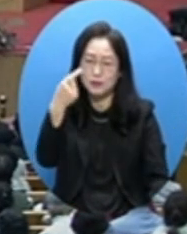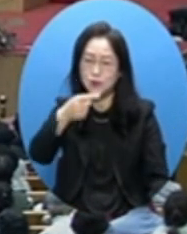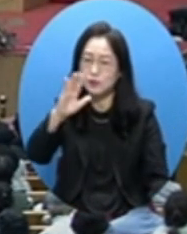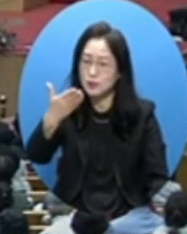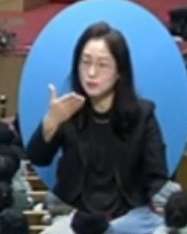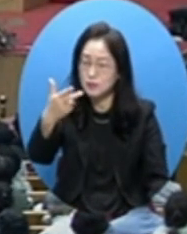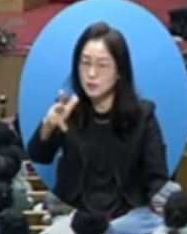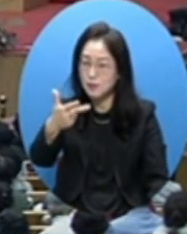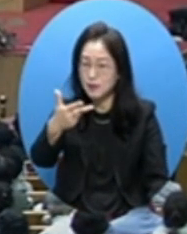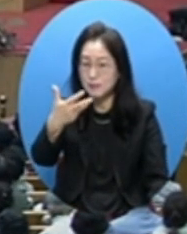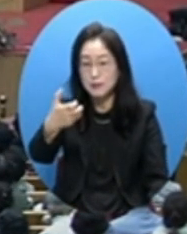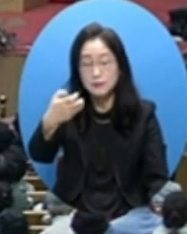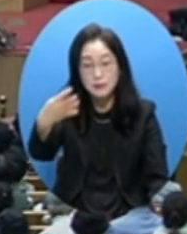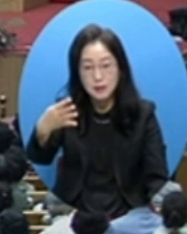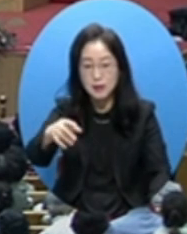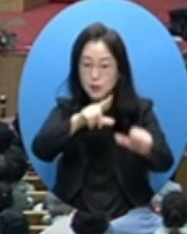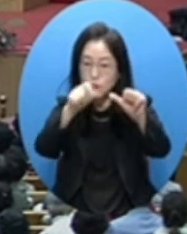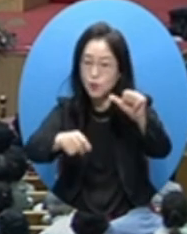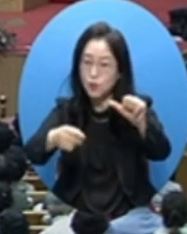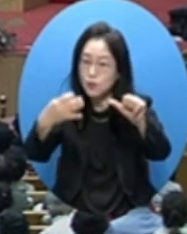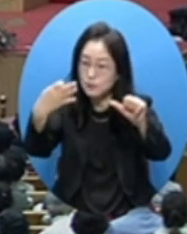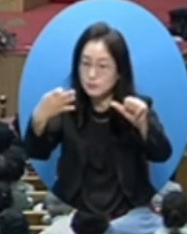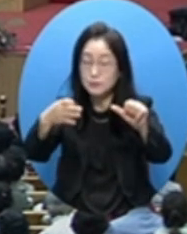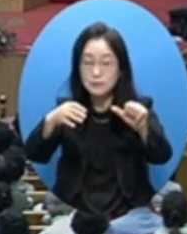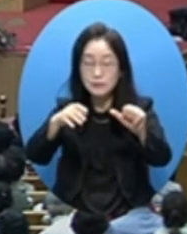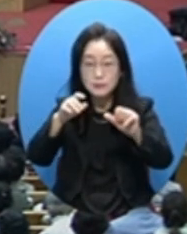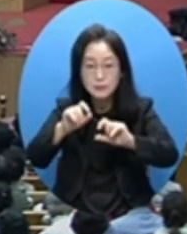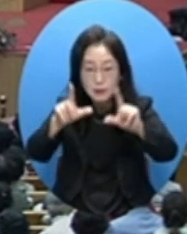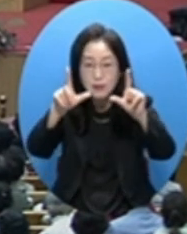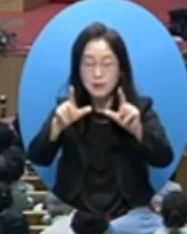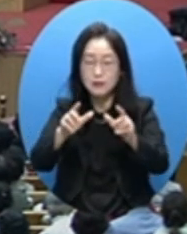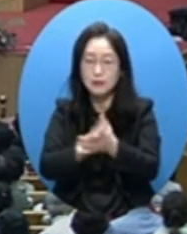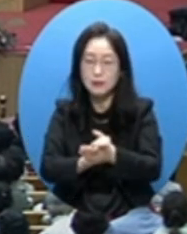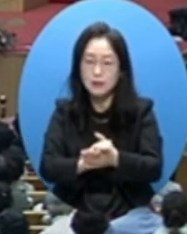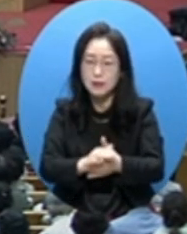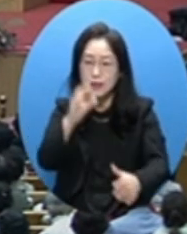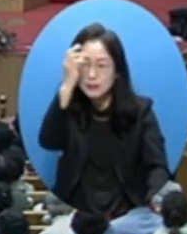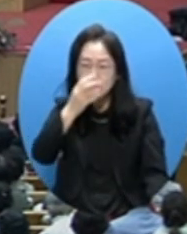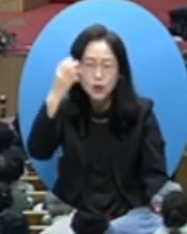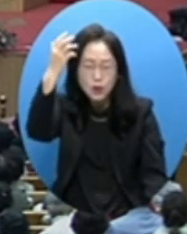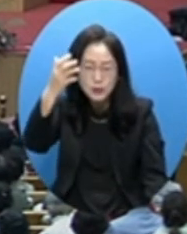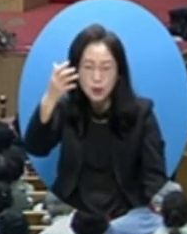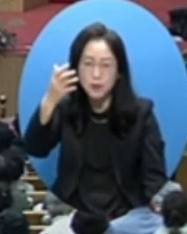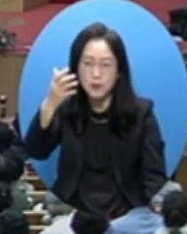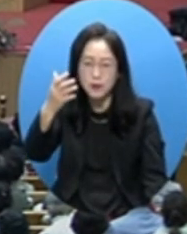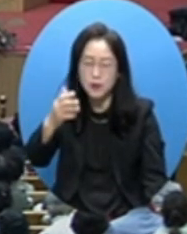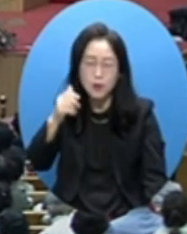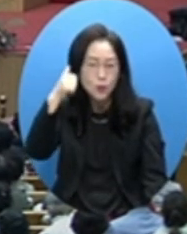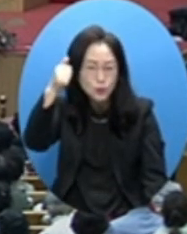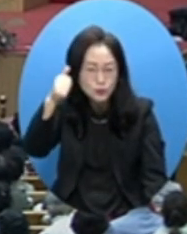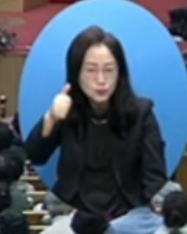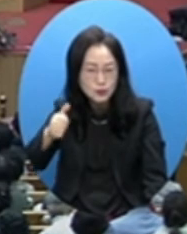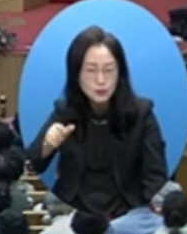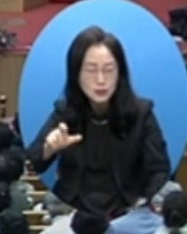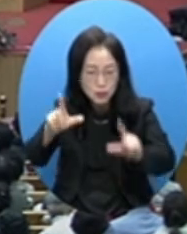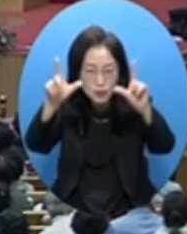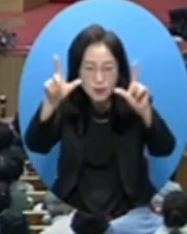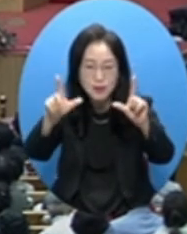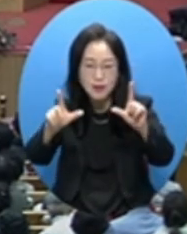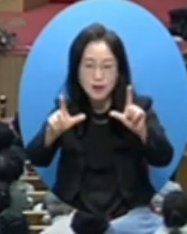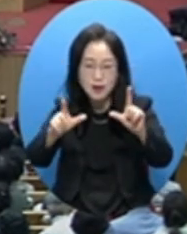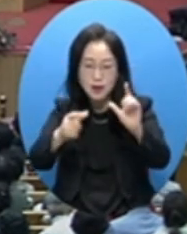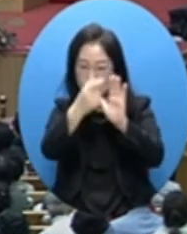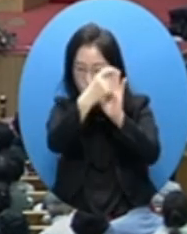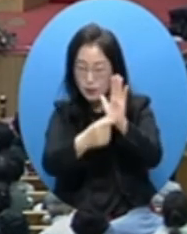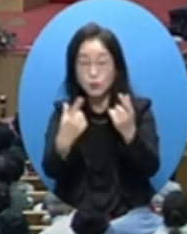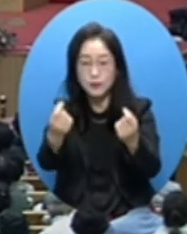24일 올드스케이트에 있는 당시 성령파 우리 말하면 순복음 같은 모라비앙 교수들이 예배드리는